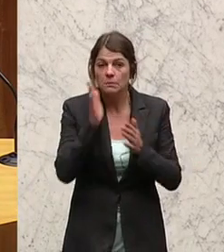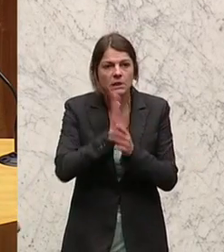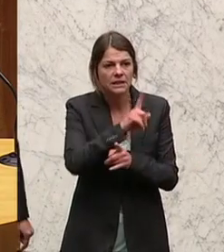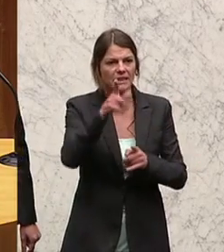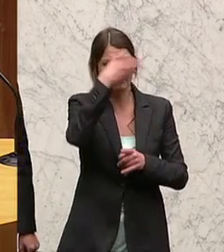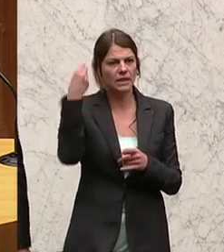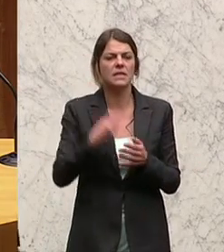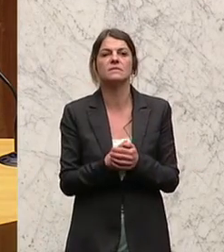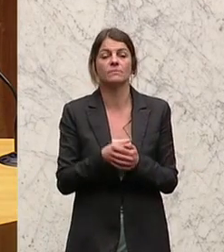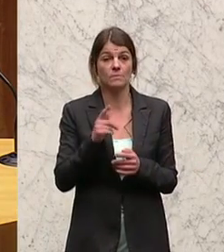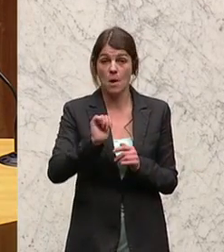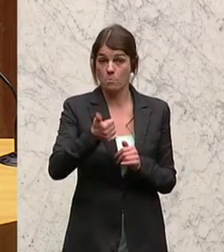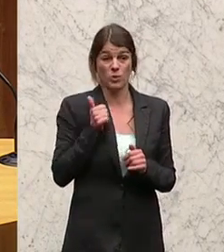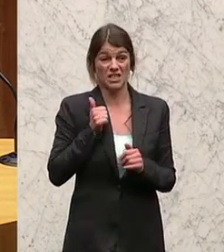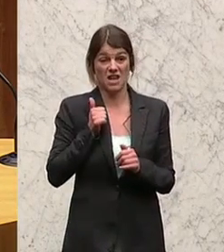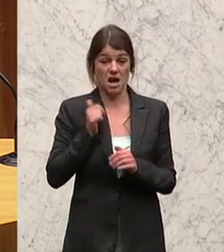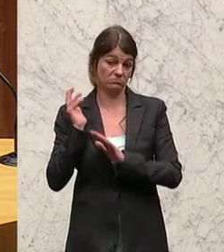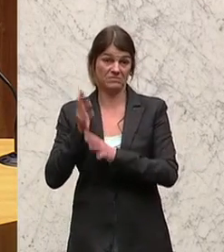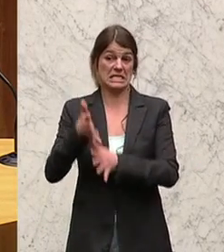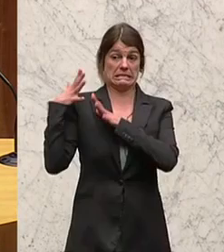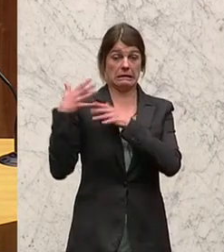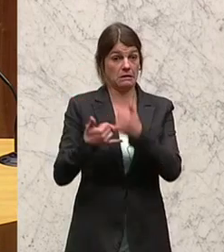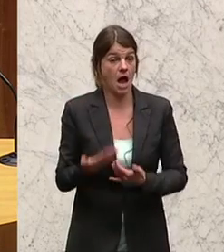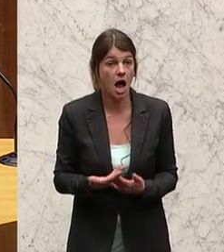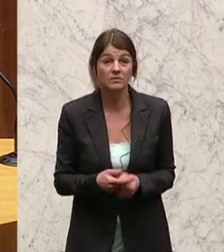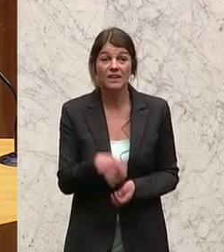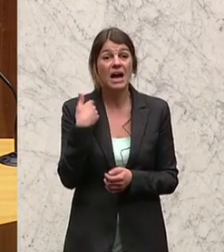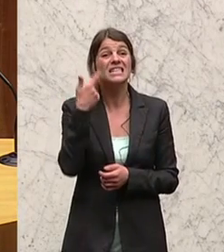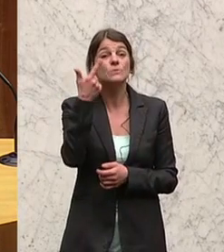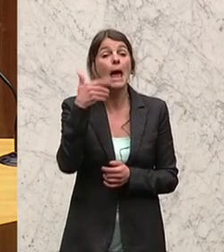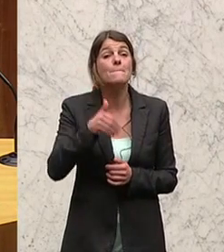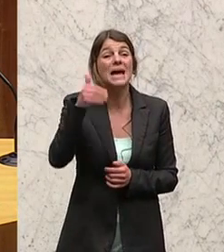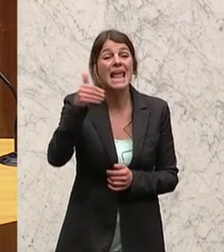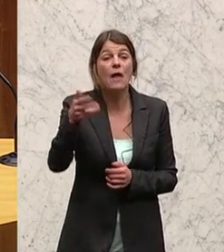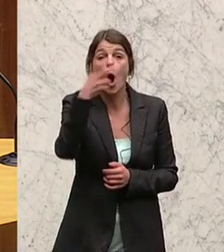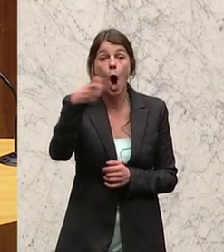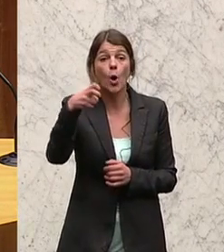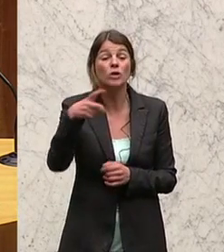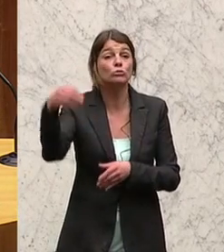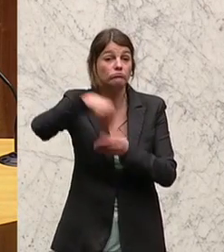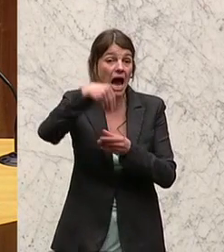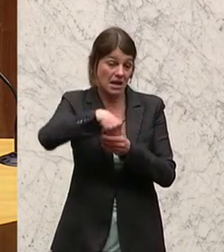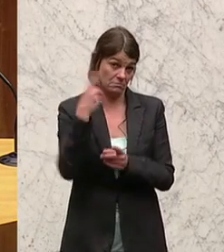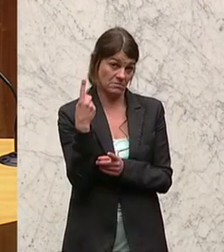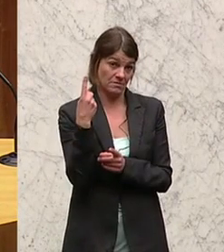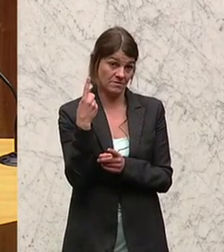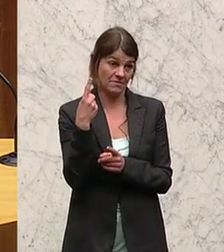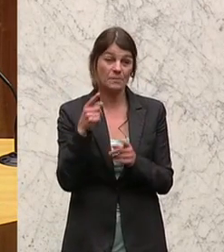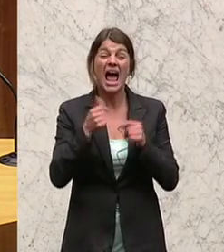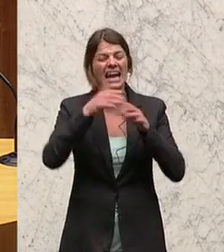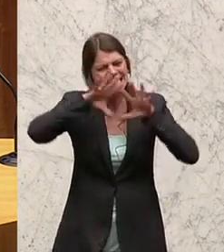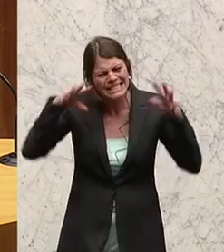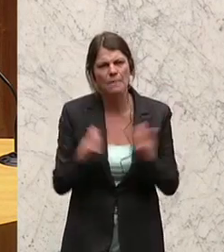vergessen, dass das Bundesheer in den letzten 10 Jahren 2 Milliarden Euro einsparen musste, ein gesamtes